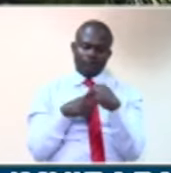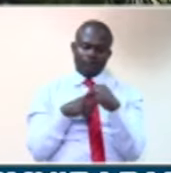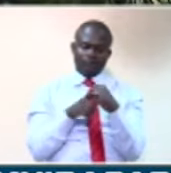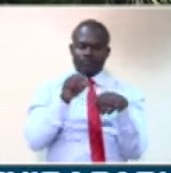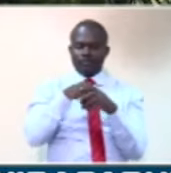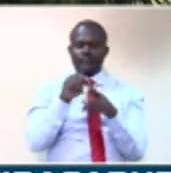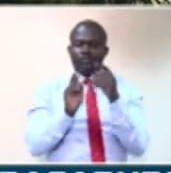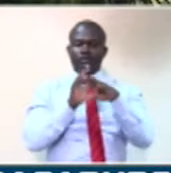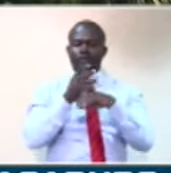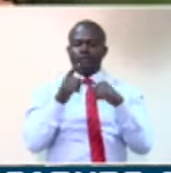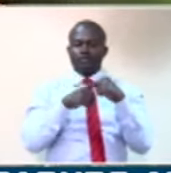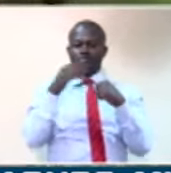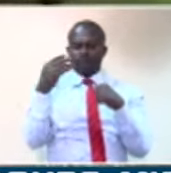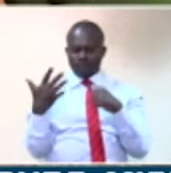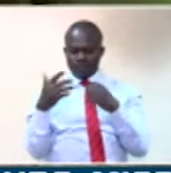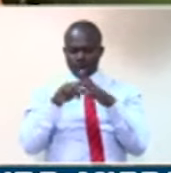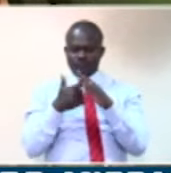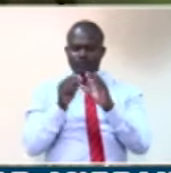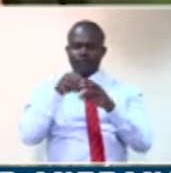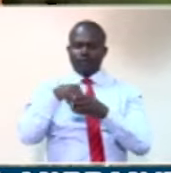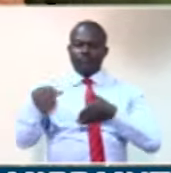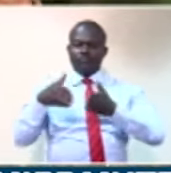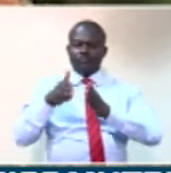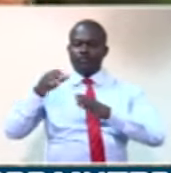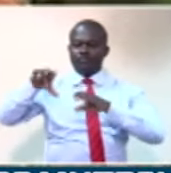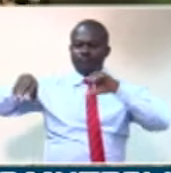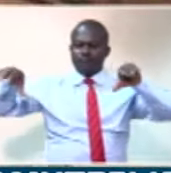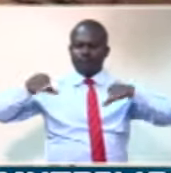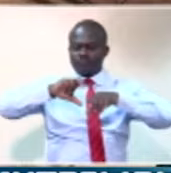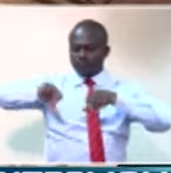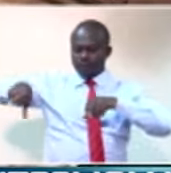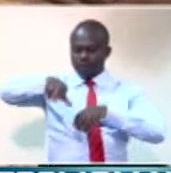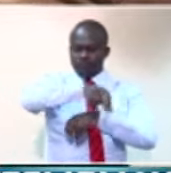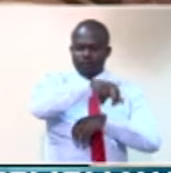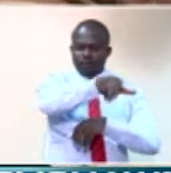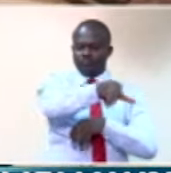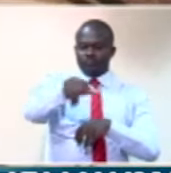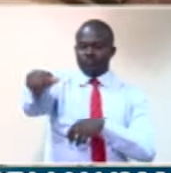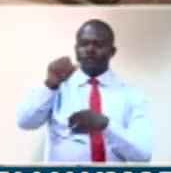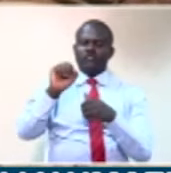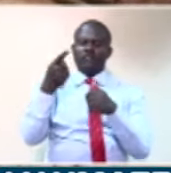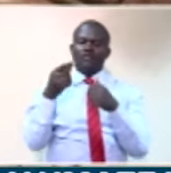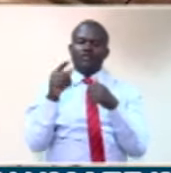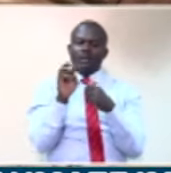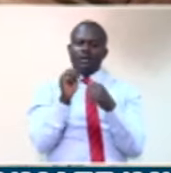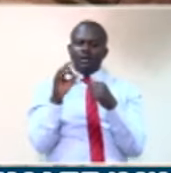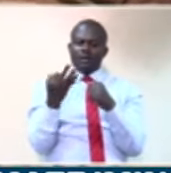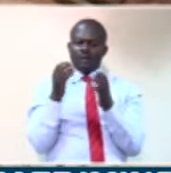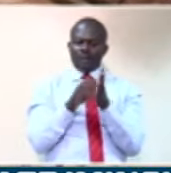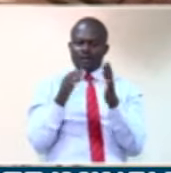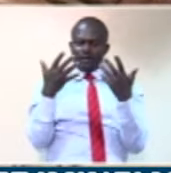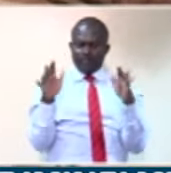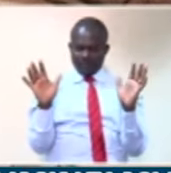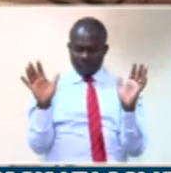n'abasaga 65,000 watangiye gushyirwamo imihanda ya kaburimbo. Icyiciro cya mbere cyari ibirometero 3.9 cyamaze